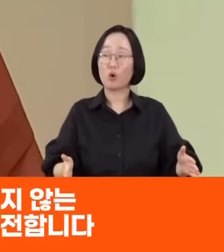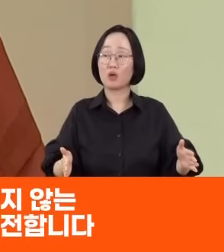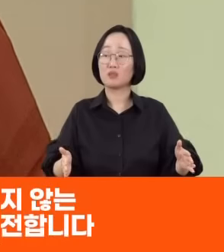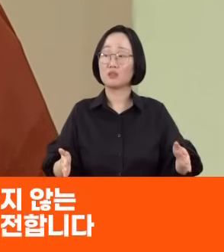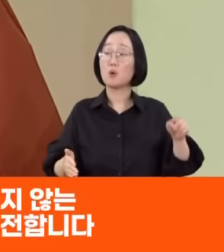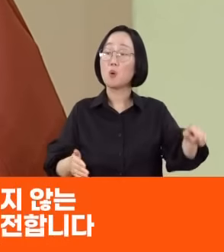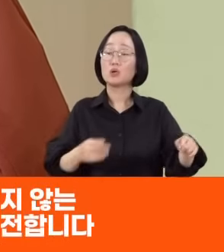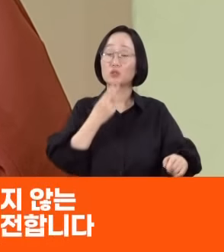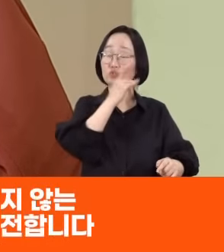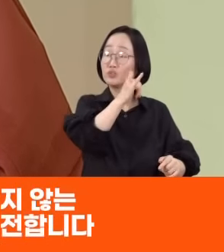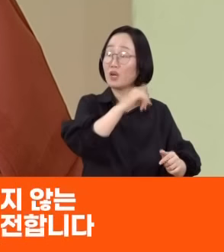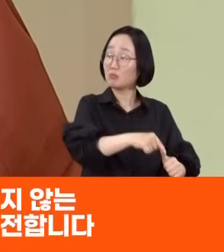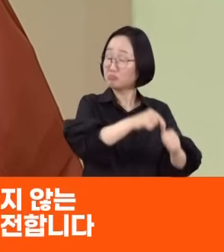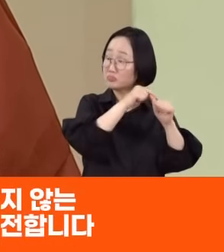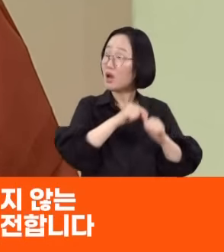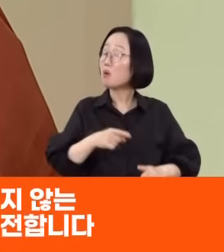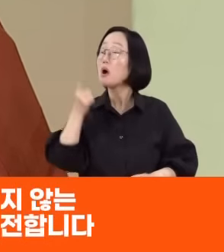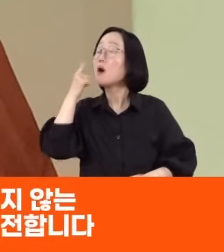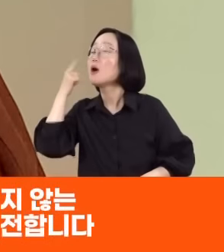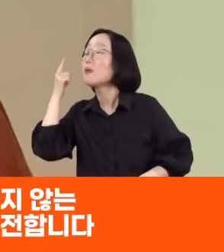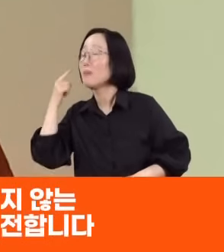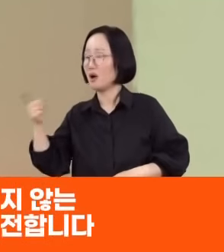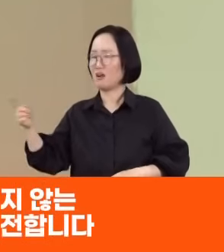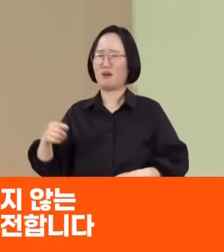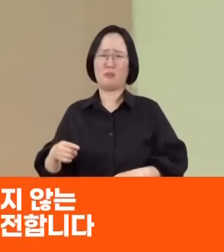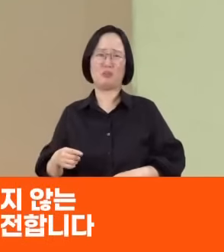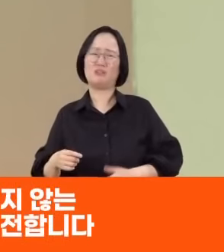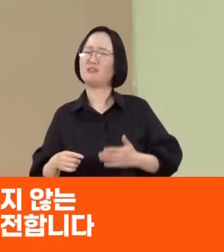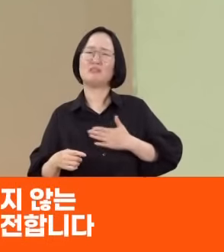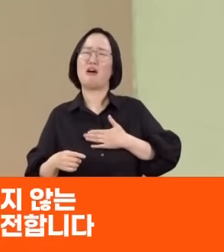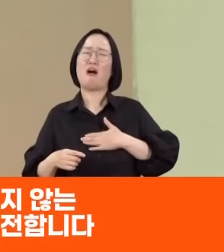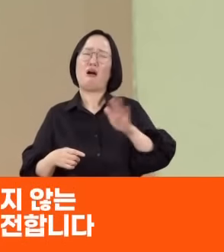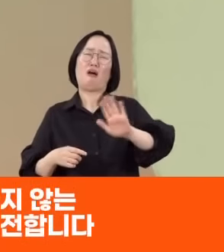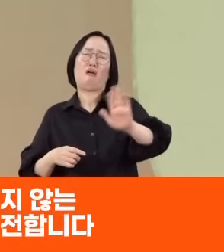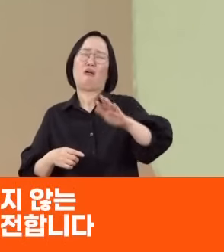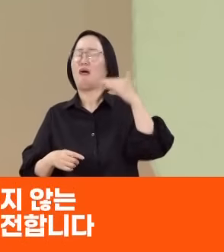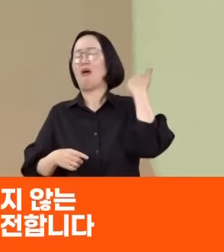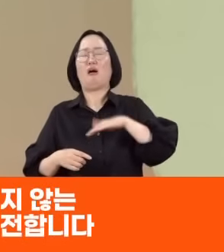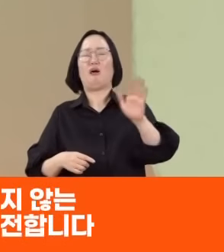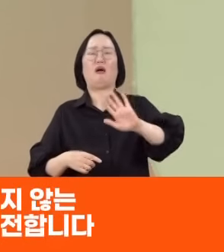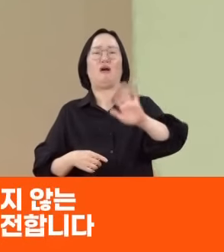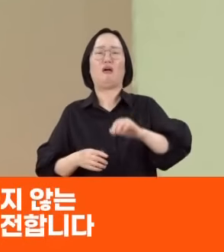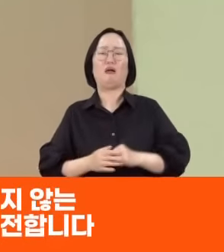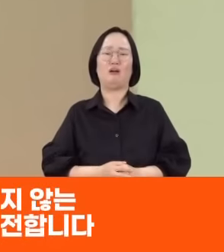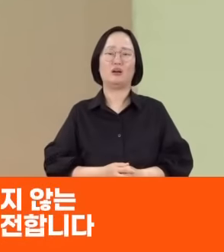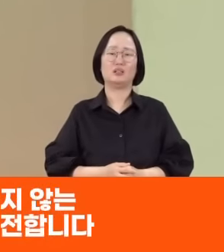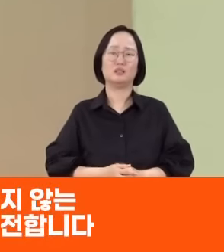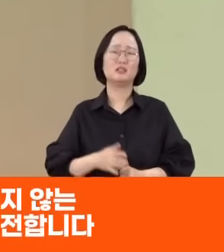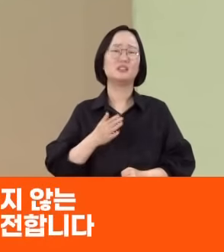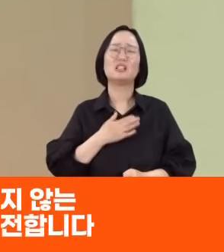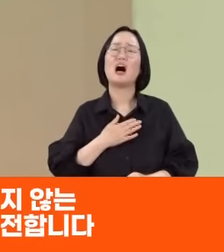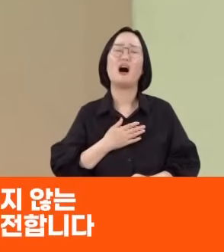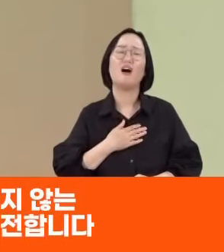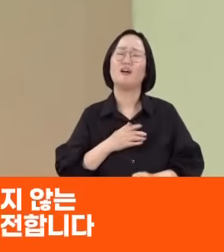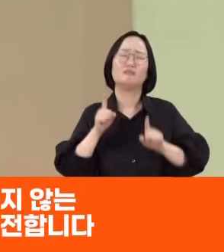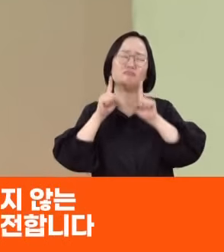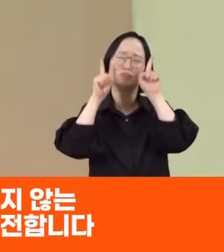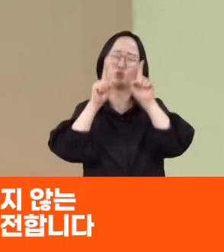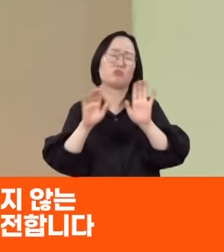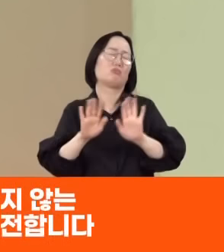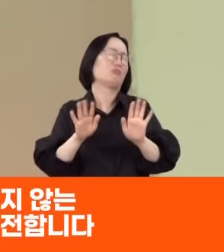지옥에 중생들 좀 구제하고 와라 하면 뭐 제가 가겠어요 예 여러분 저는 열체질이라서